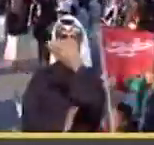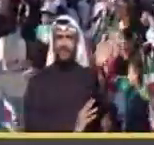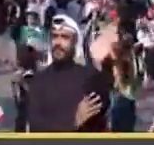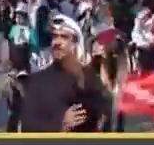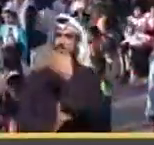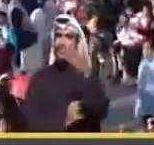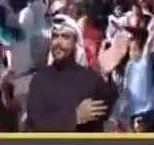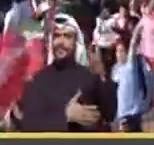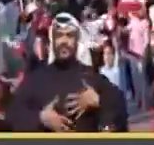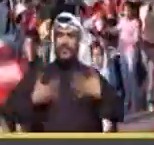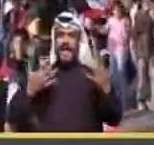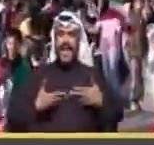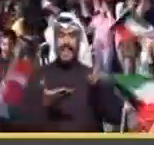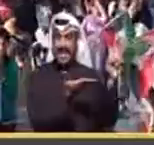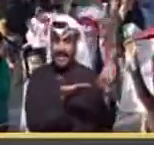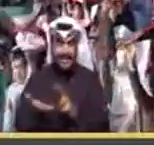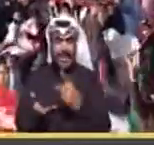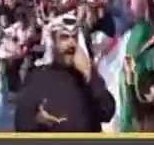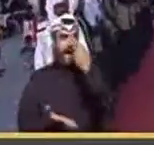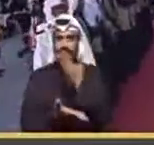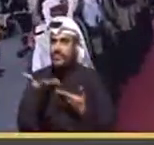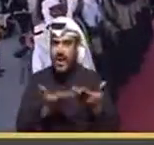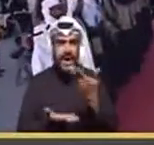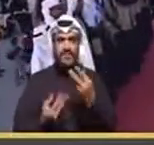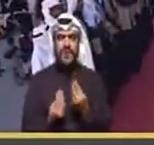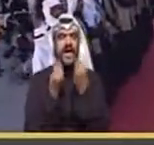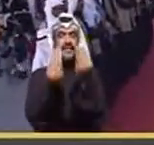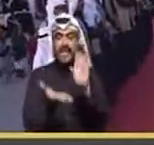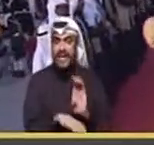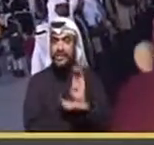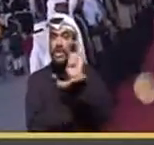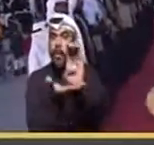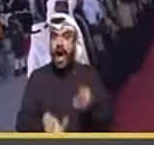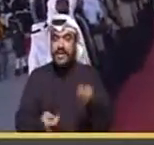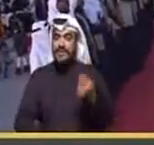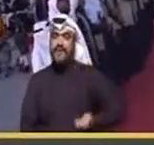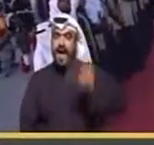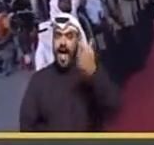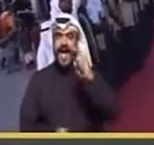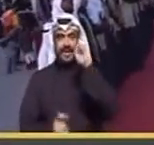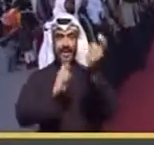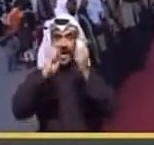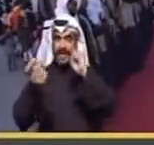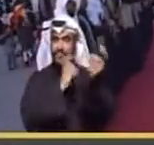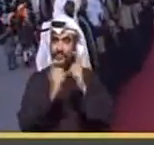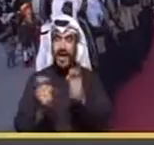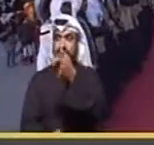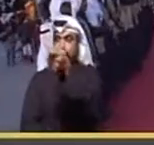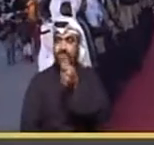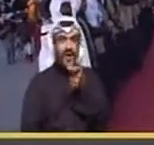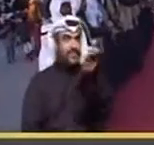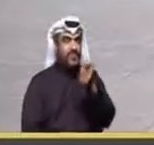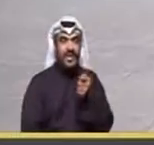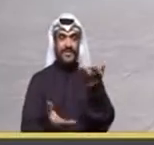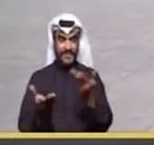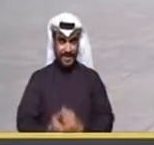تقديم الأفضل للزائرين وضع كافة الإمكانات من تقديم الجوائز القيمة والمسابقات التي تجذب كل أطياف